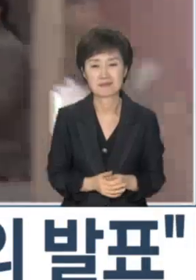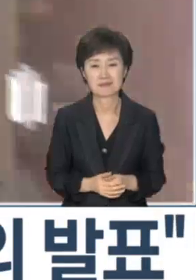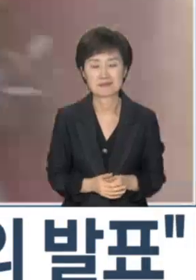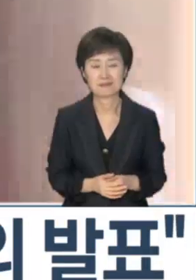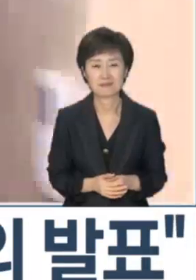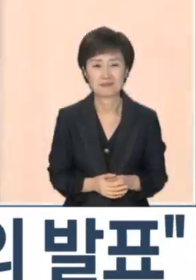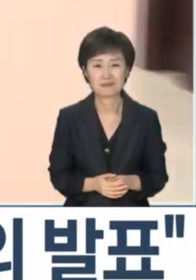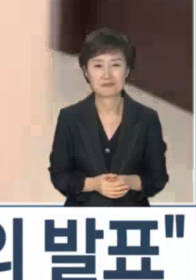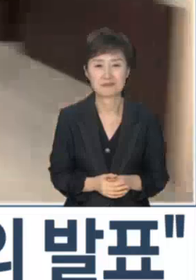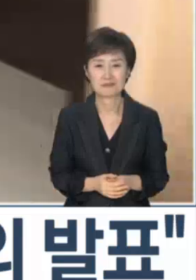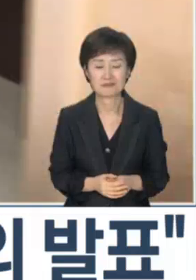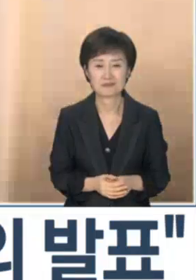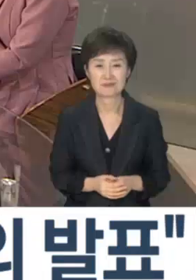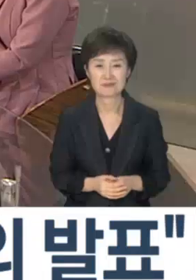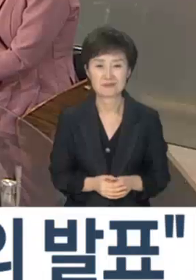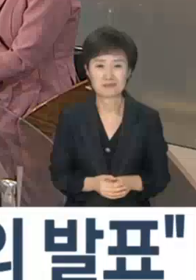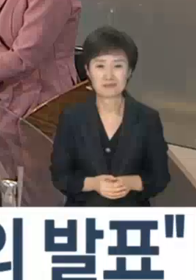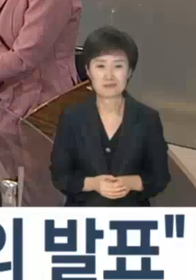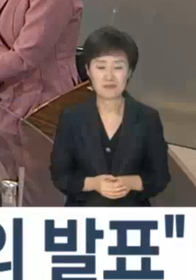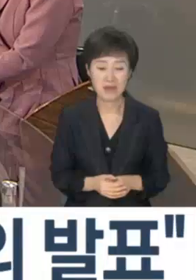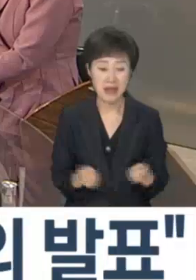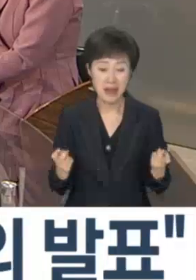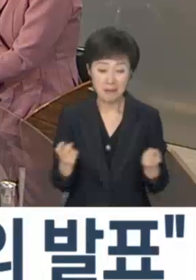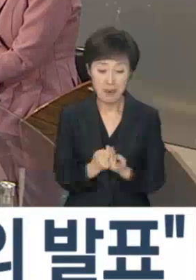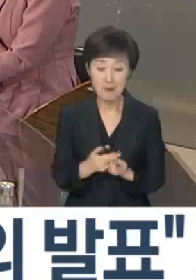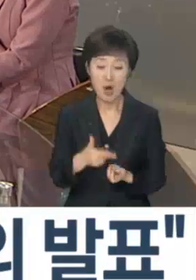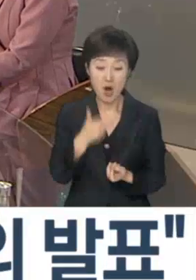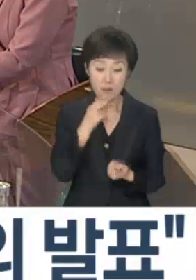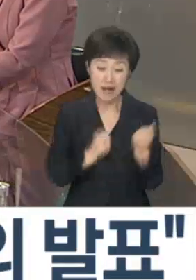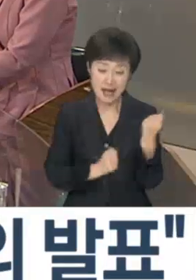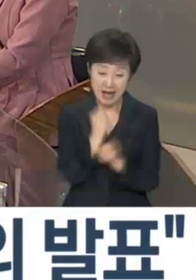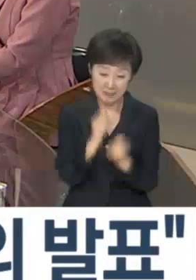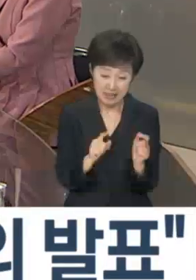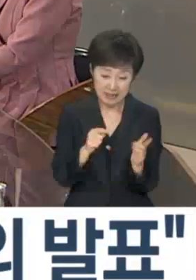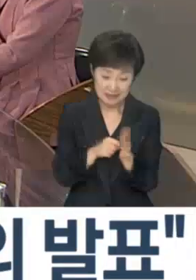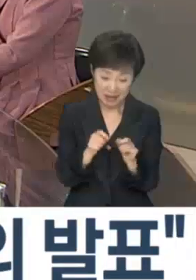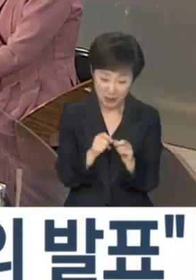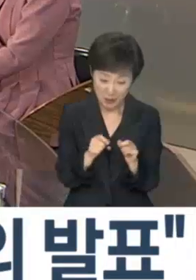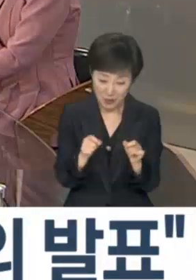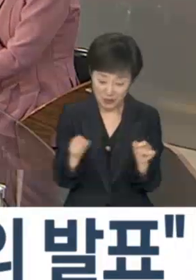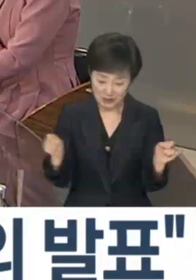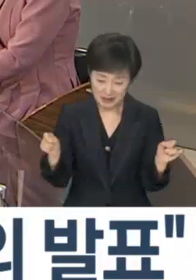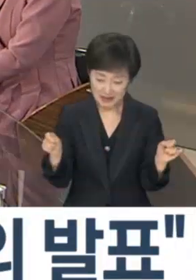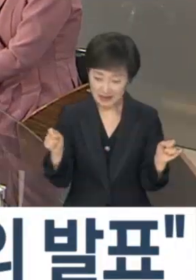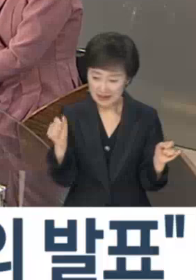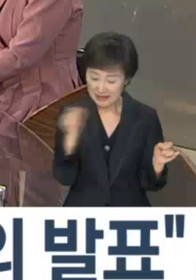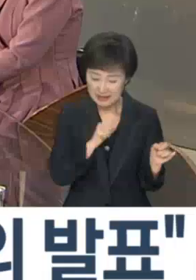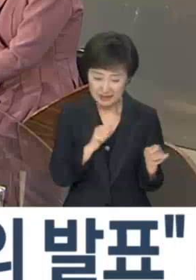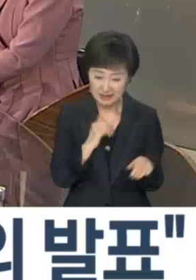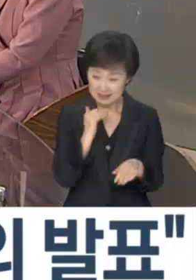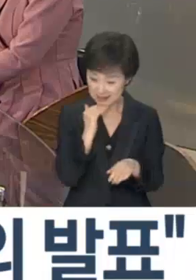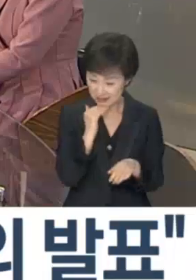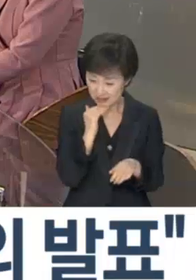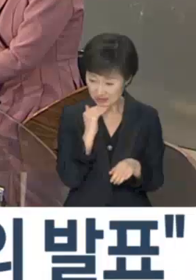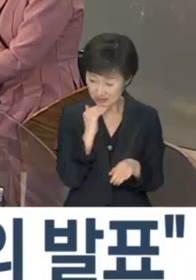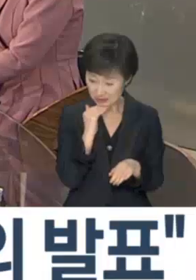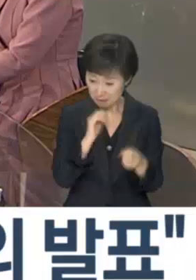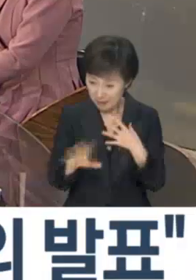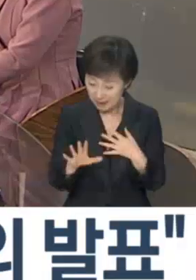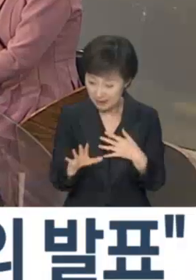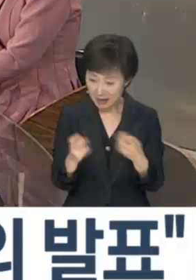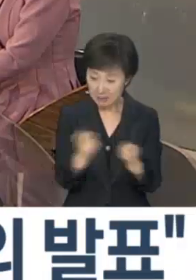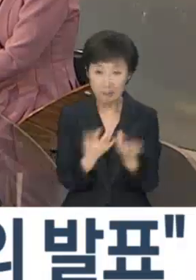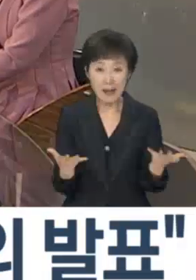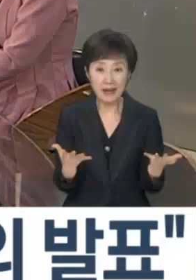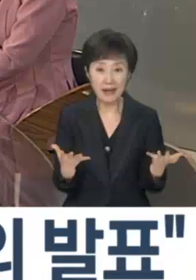사실은 꽤 긴 시간을 할애해서 어떤 묘안이 나오기를 바랐는데 네. 없다라고 하시니까 참 그 다음엔